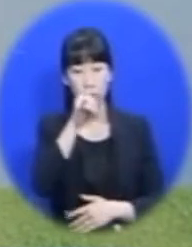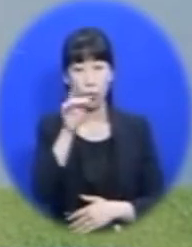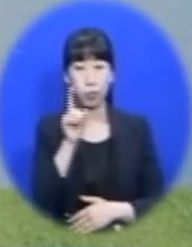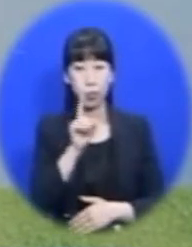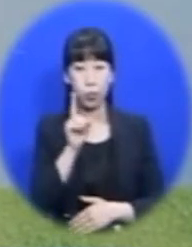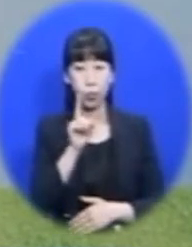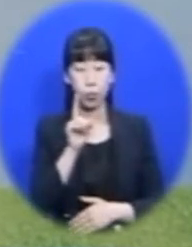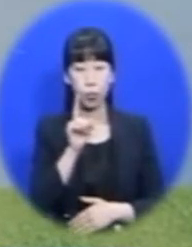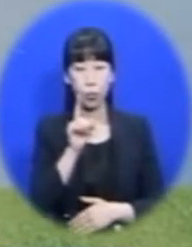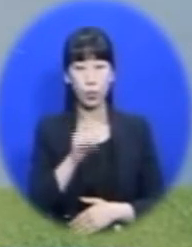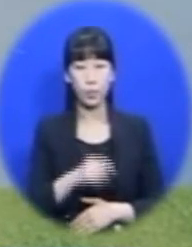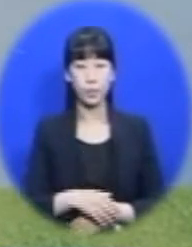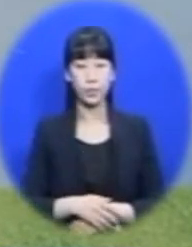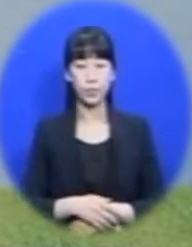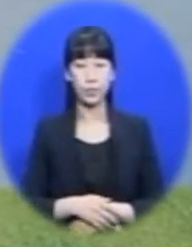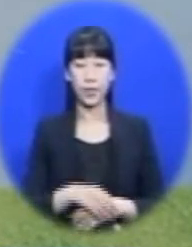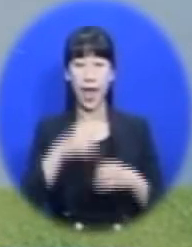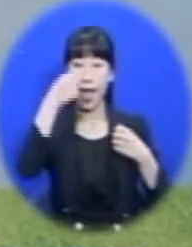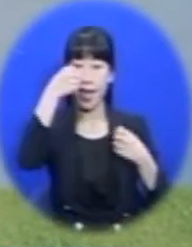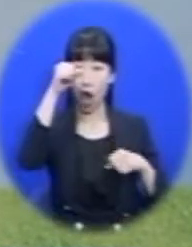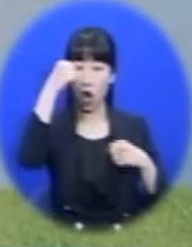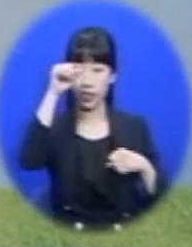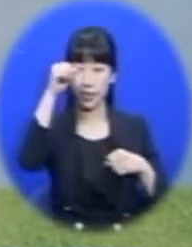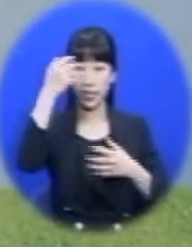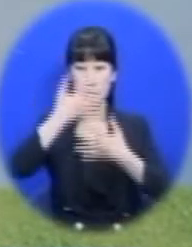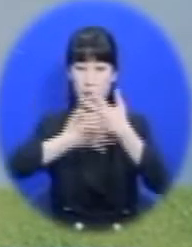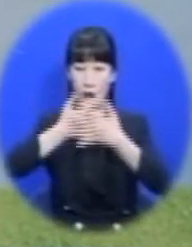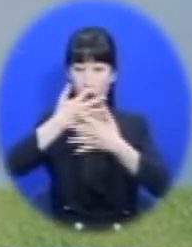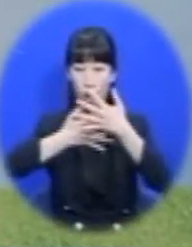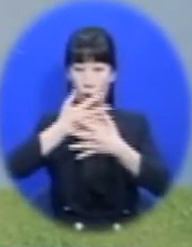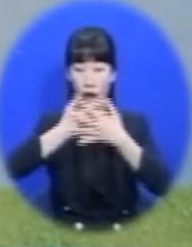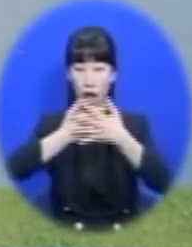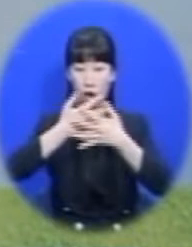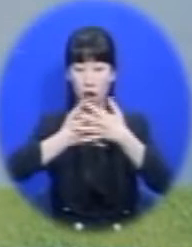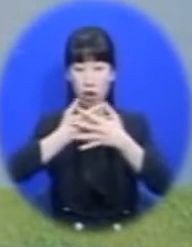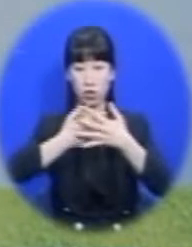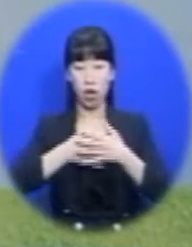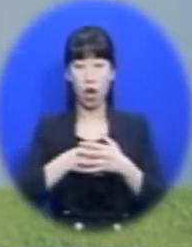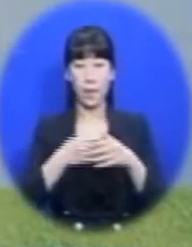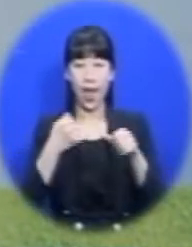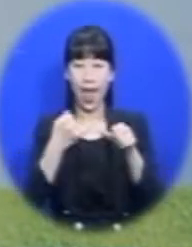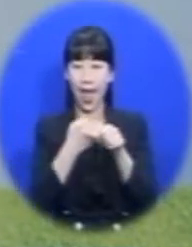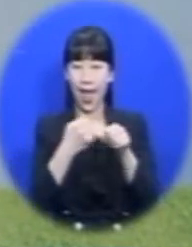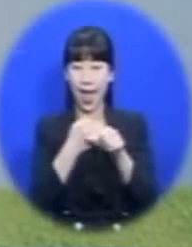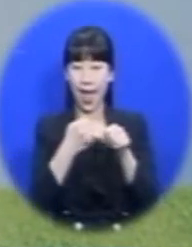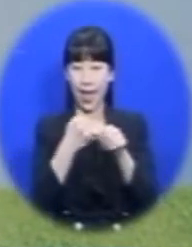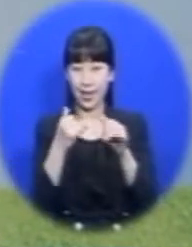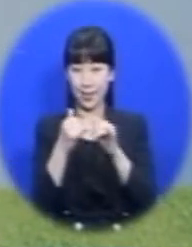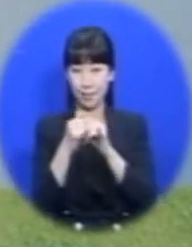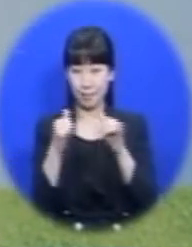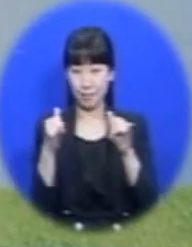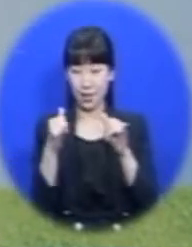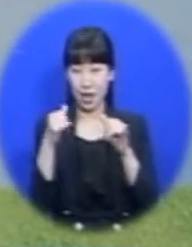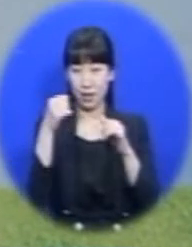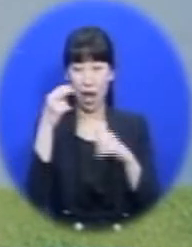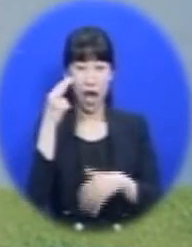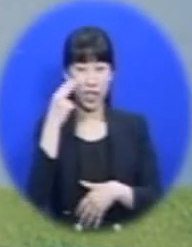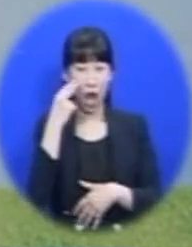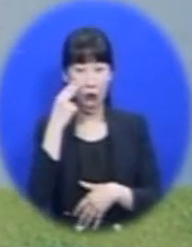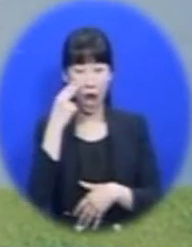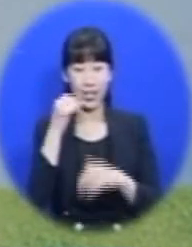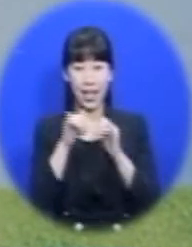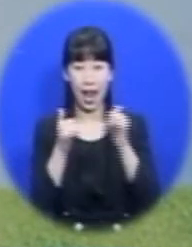그것은 연극이나 영화에서 연인 역을 맡은 그런 배우들이